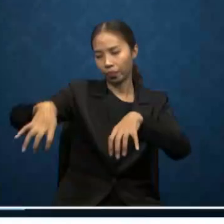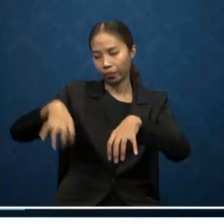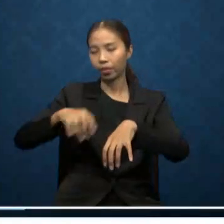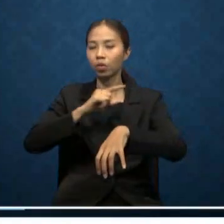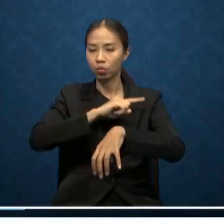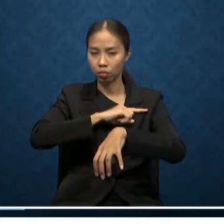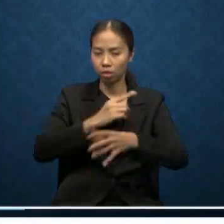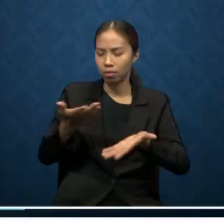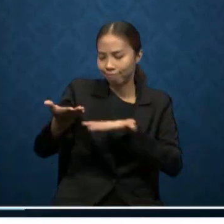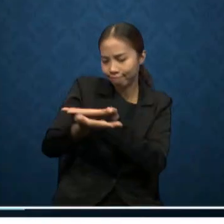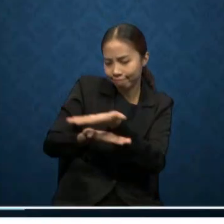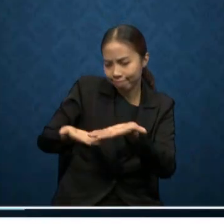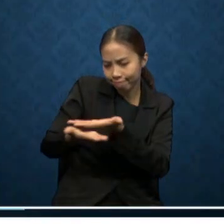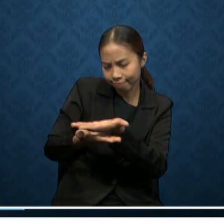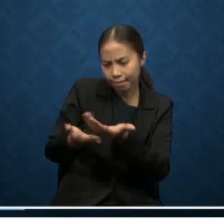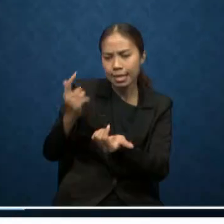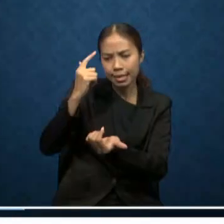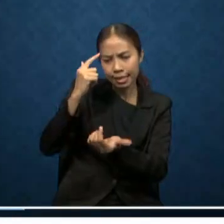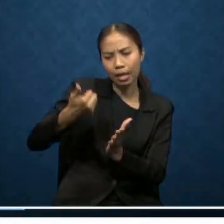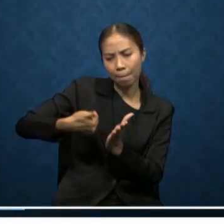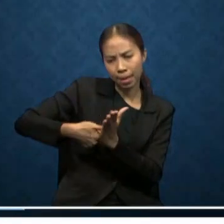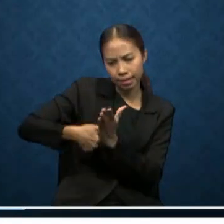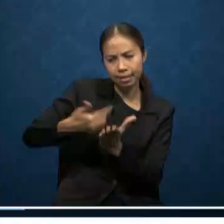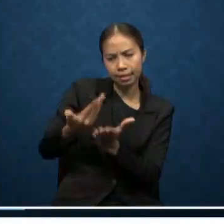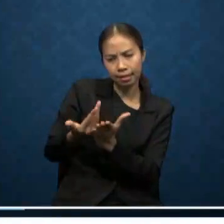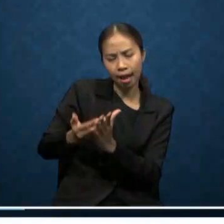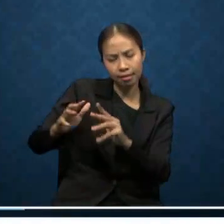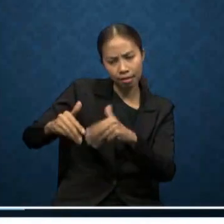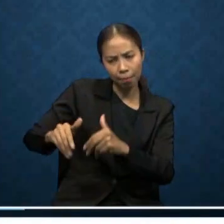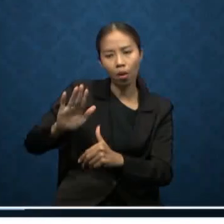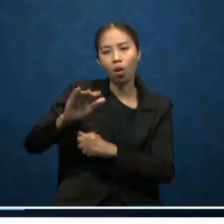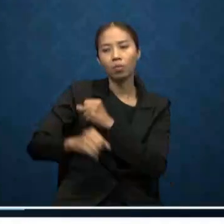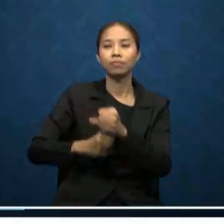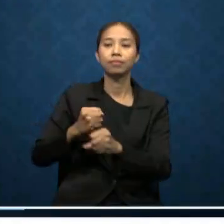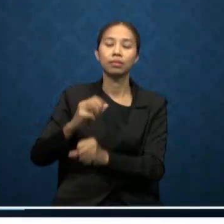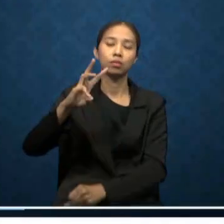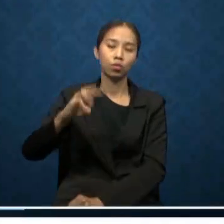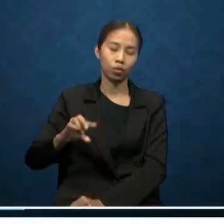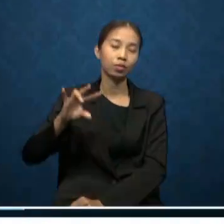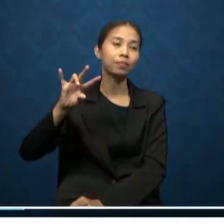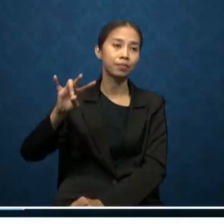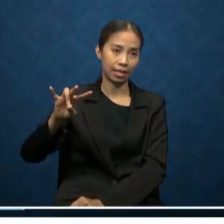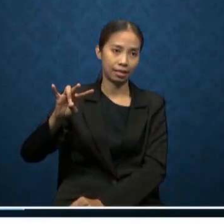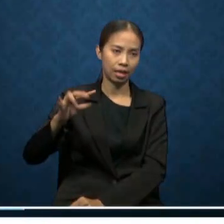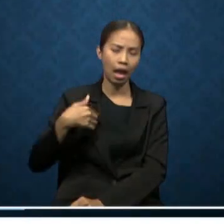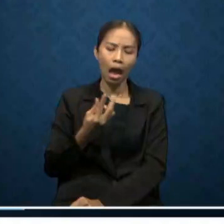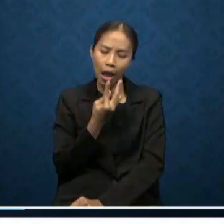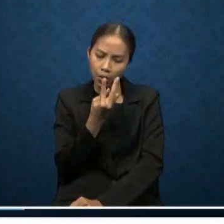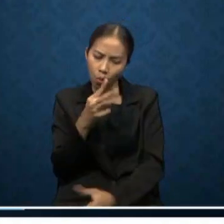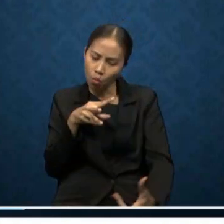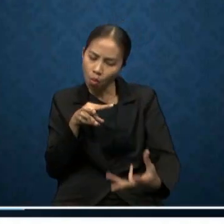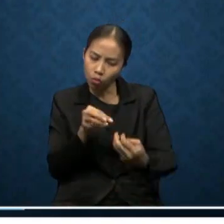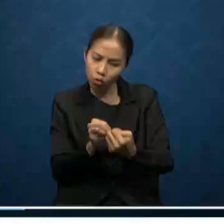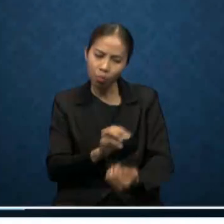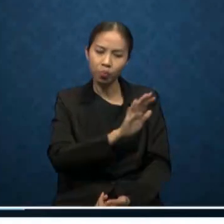ไปพิจนาอัตราการจดเก็บประสีสำหรบปีหน้าคือปี 1967เป็นตนไปให้หมอสมต